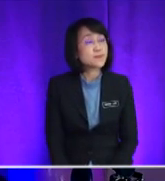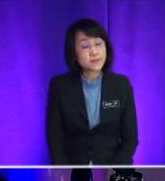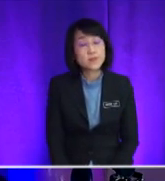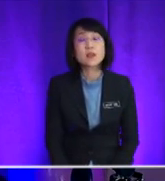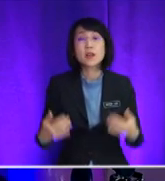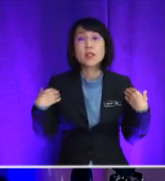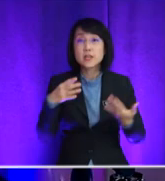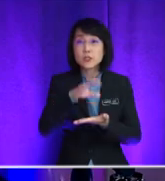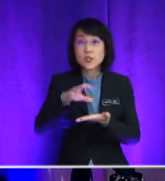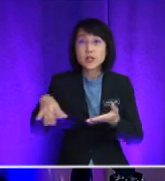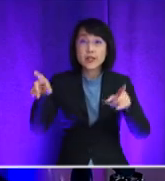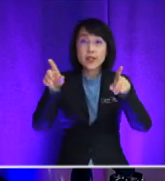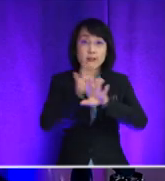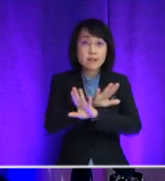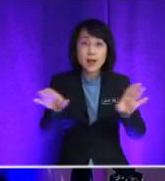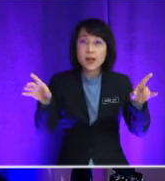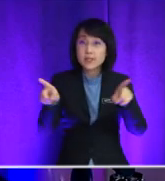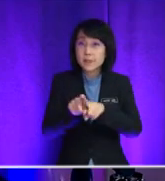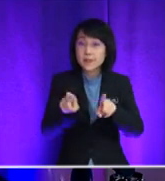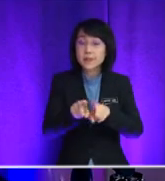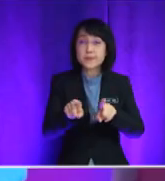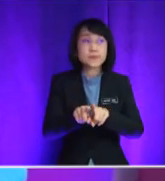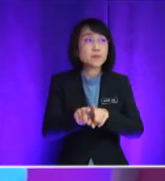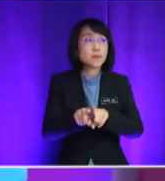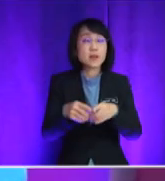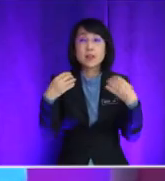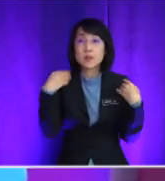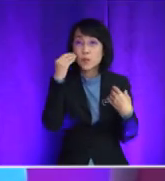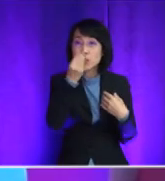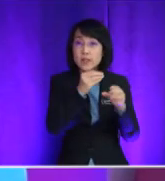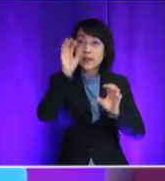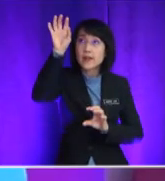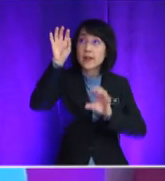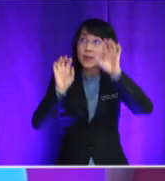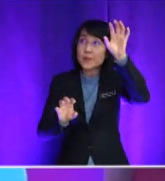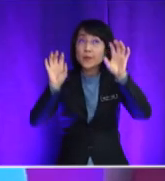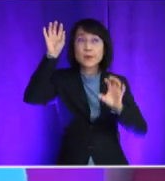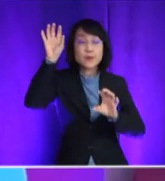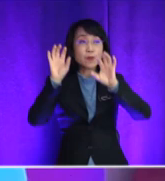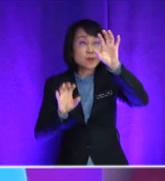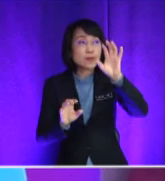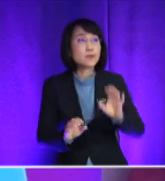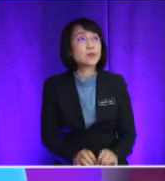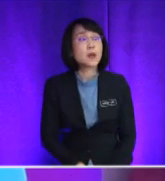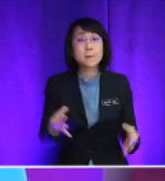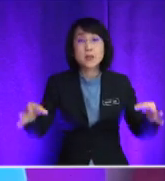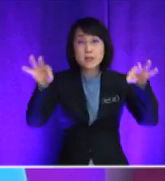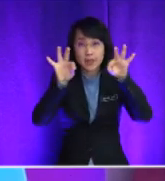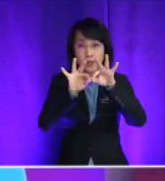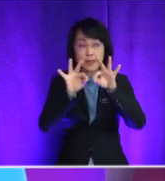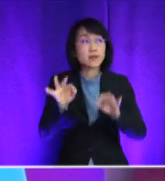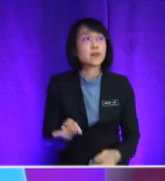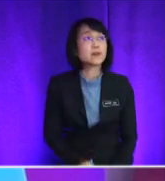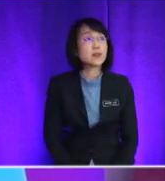ataupun dia serari ataupun dia bunga dia menaik dan menurun yaitu penting karena supaya bila kita buat